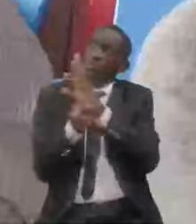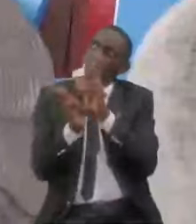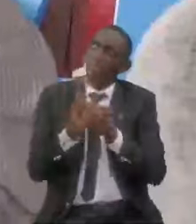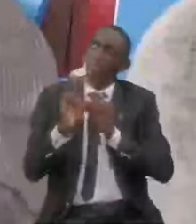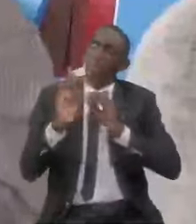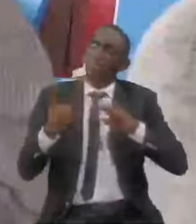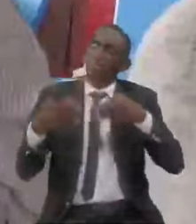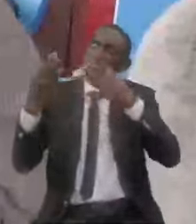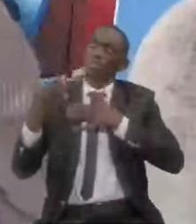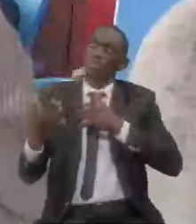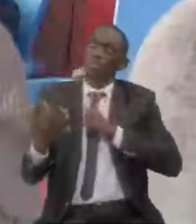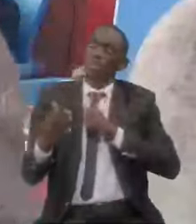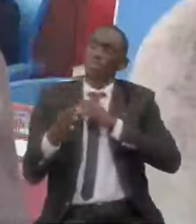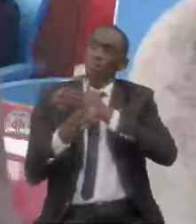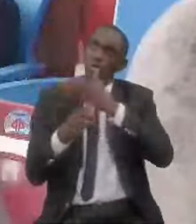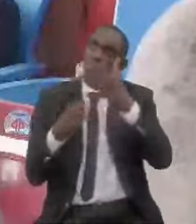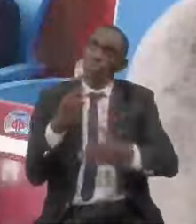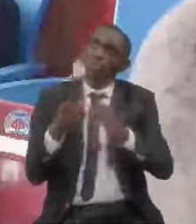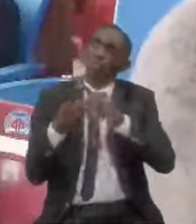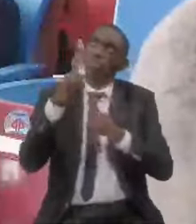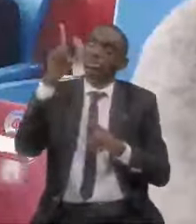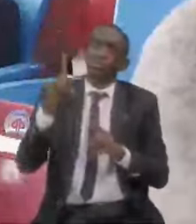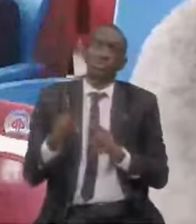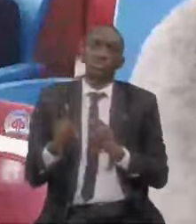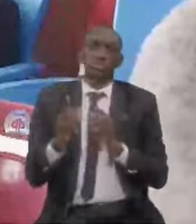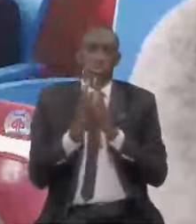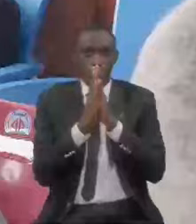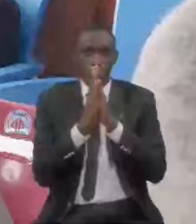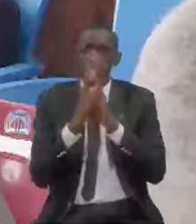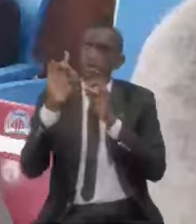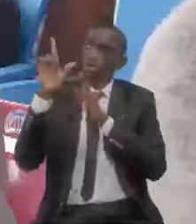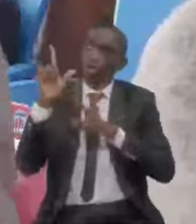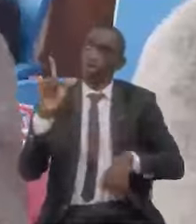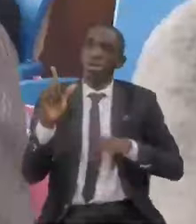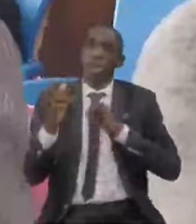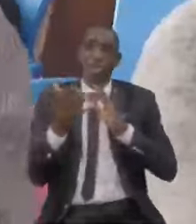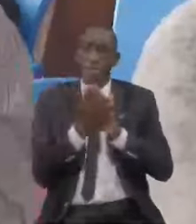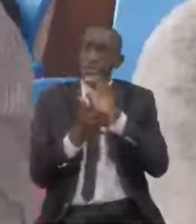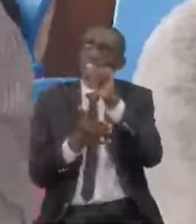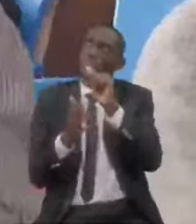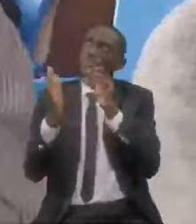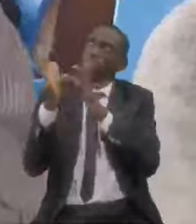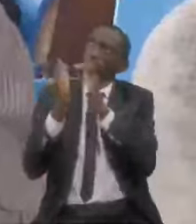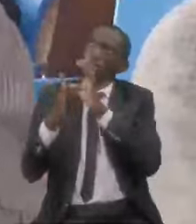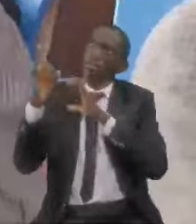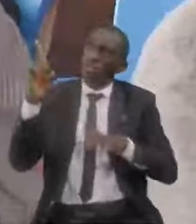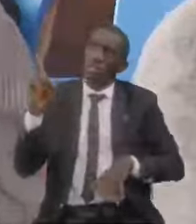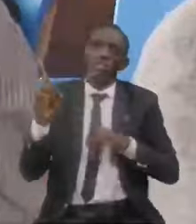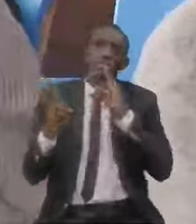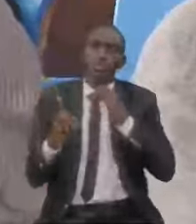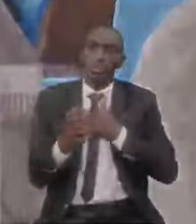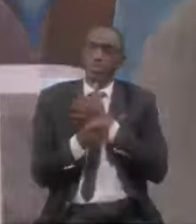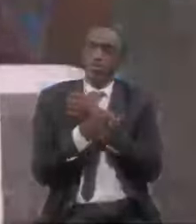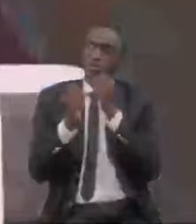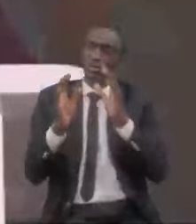Je crois, Seigneur, au Seigneur Jésus-Christ pour être mon sauveur. Garde la main levée. Je prie